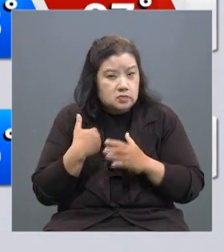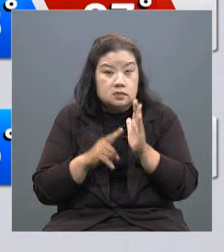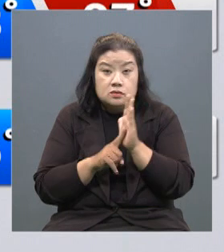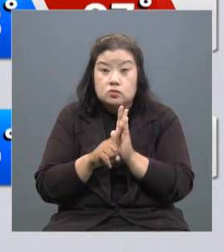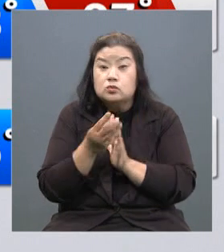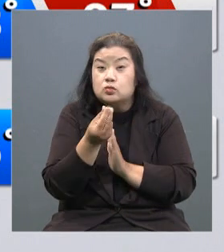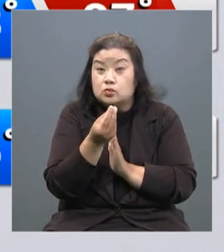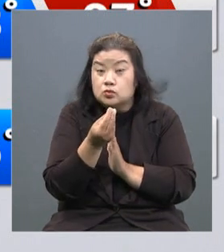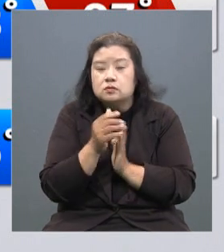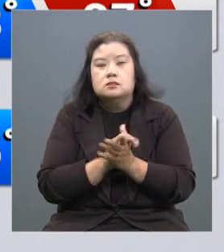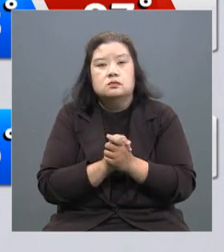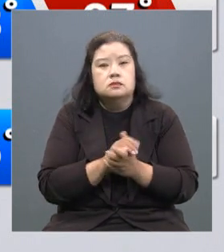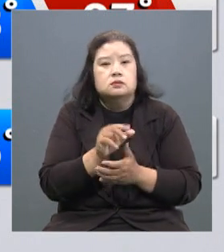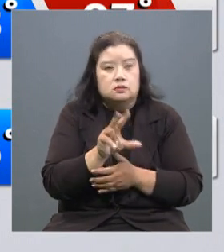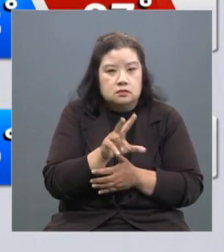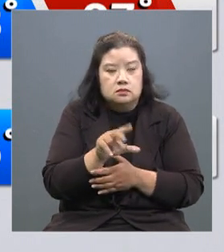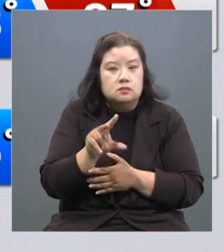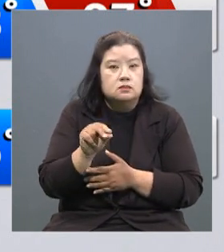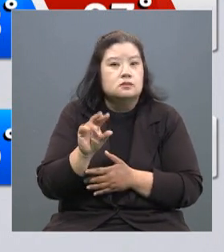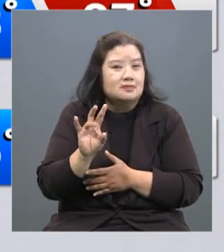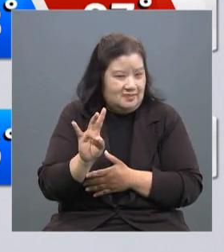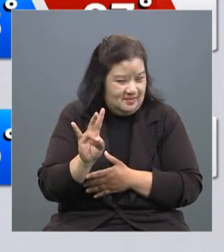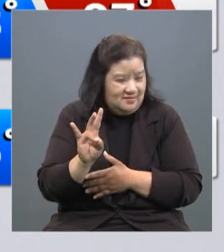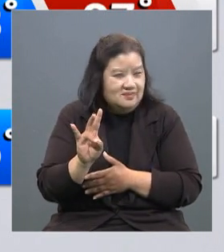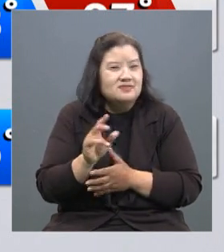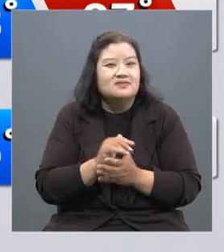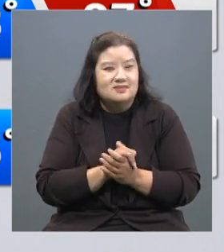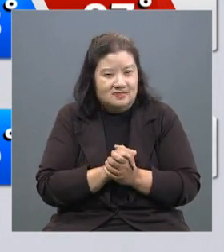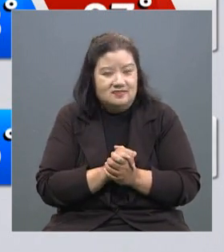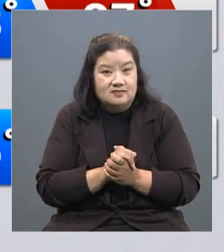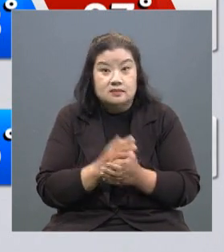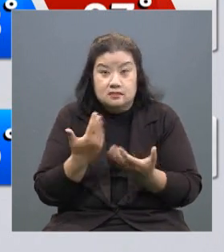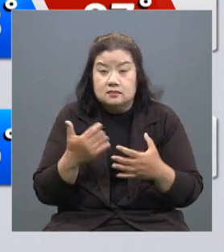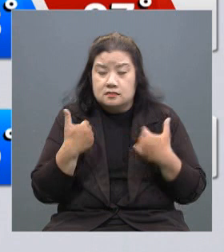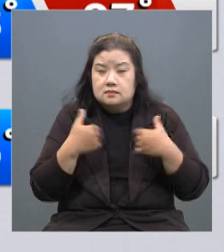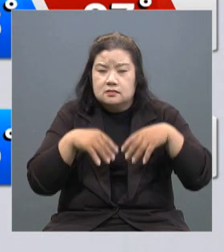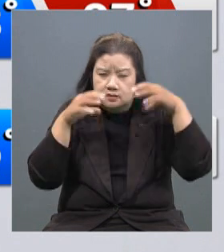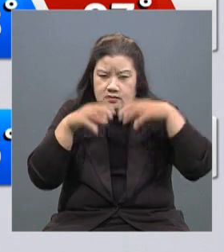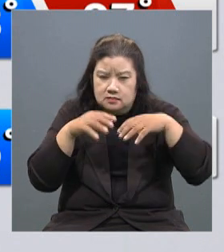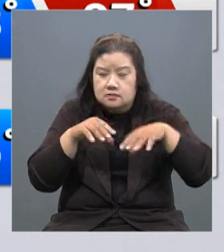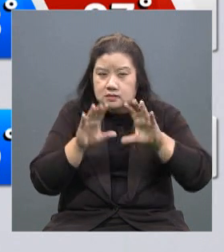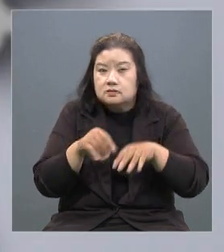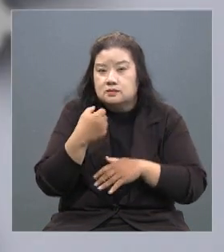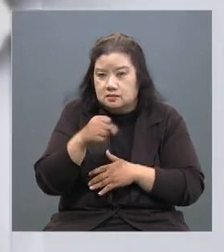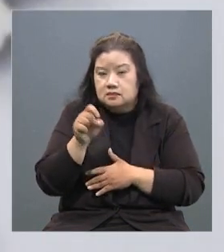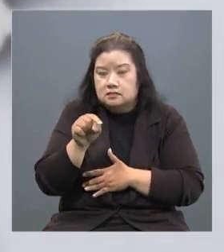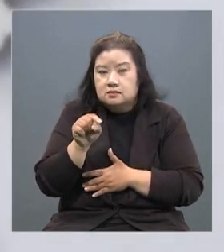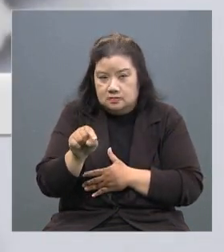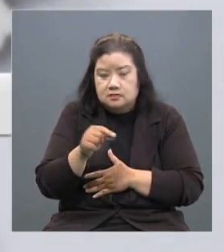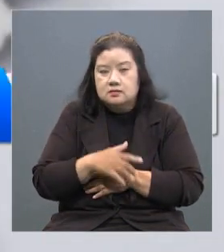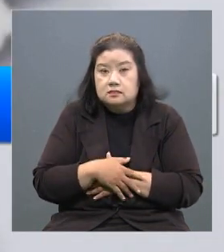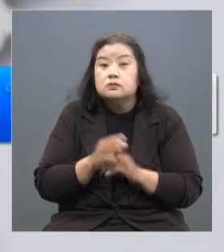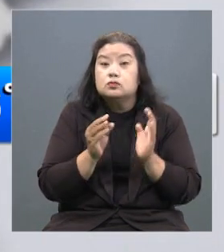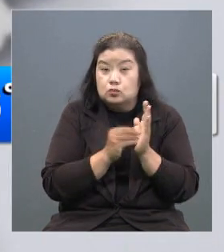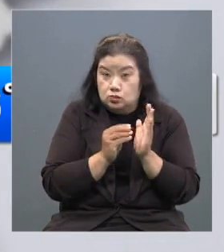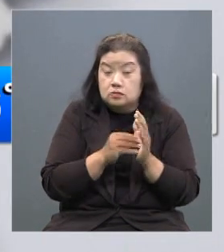าอยู่ระหว่าง 23-37 องศาเซลเซียสมีฝน 10% ของพื้นที่กรุงเทพมหาน